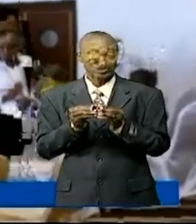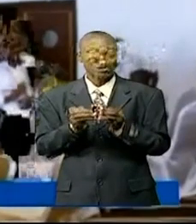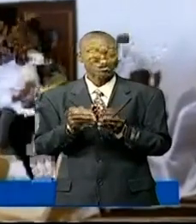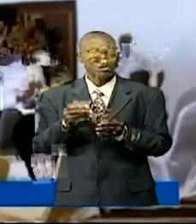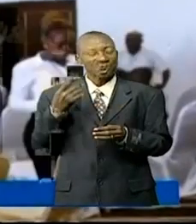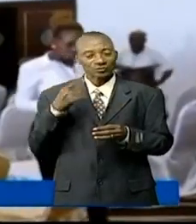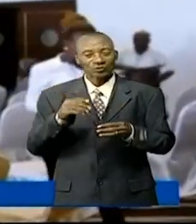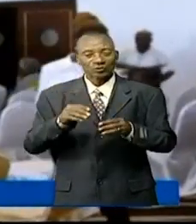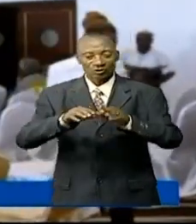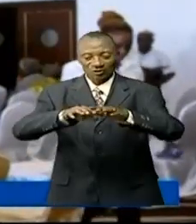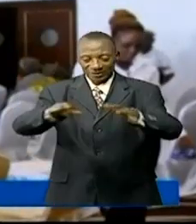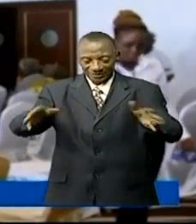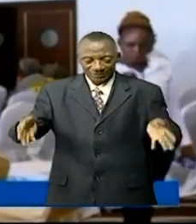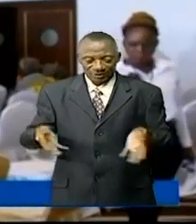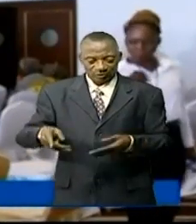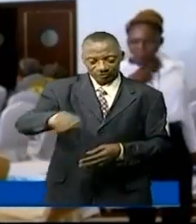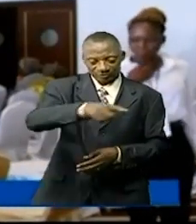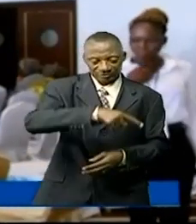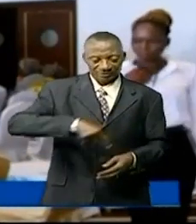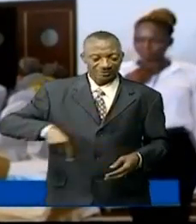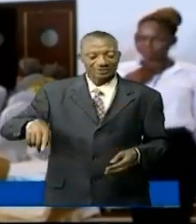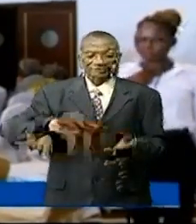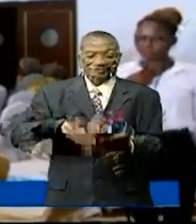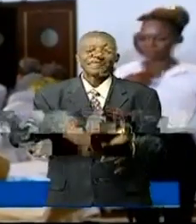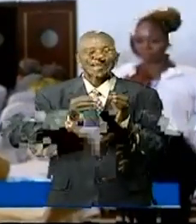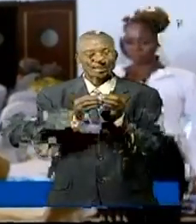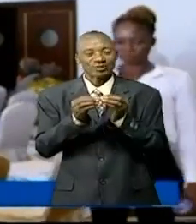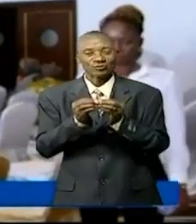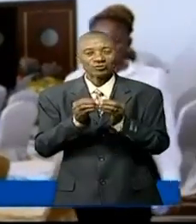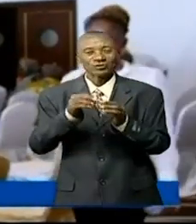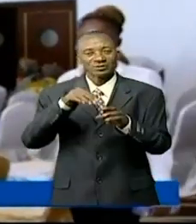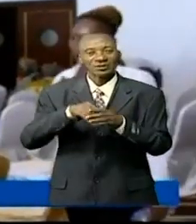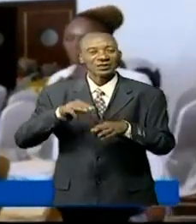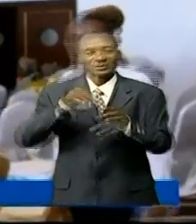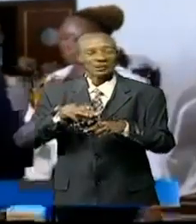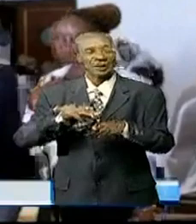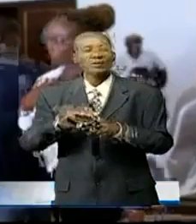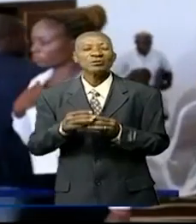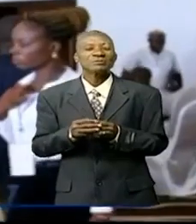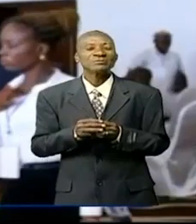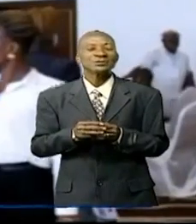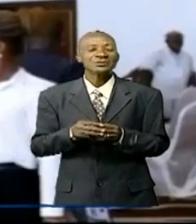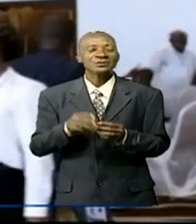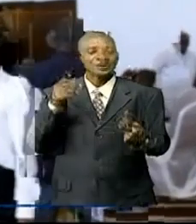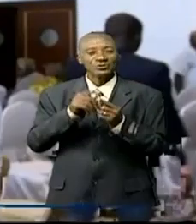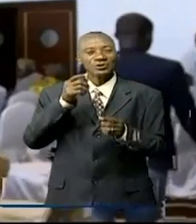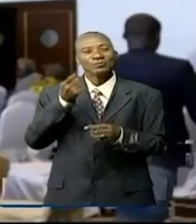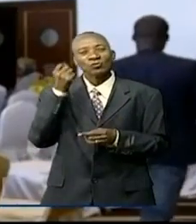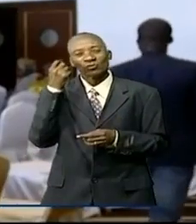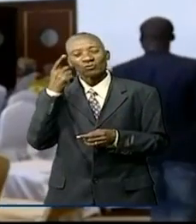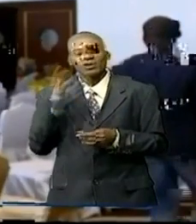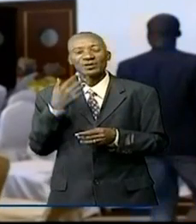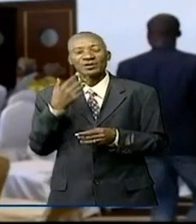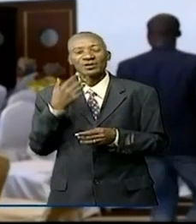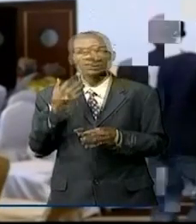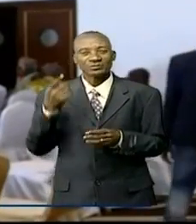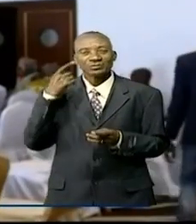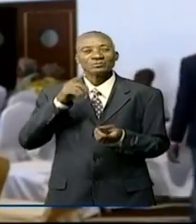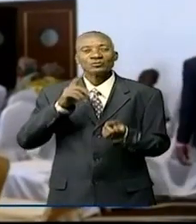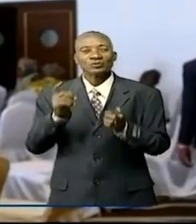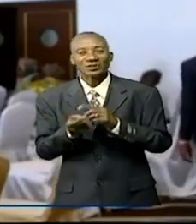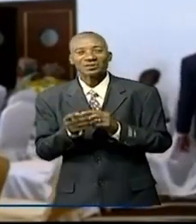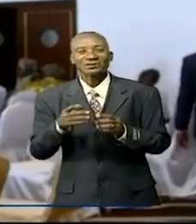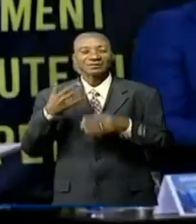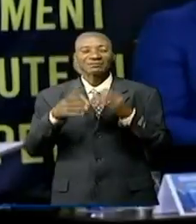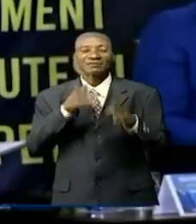ensemble, de trouver, d'essayer de mettre essayer de comprendre les choses qu'il avait améliorées pour qu'on ait des bonnes